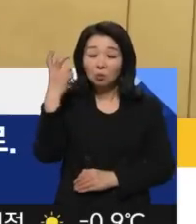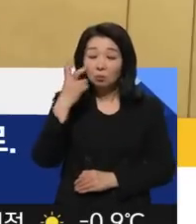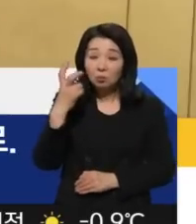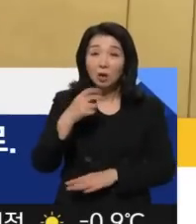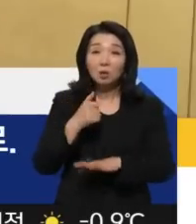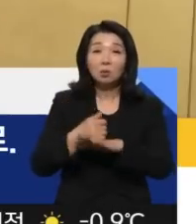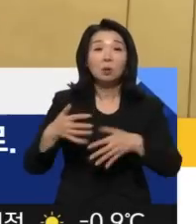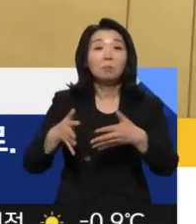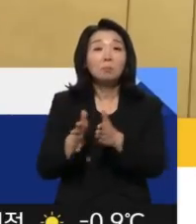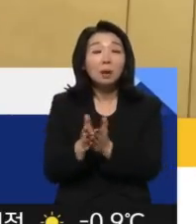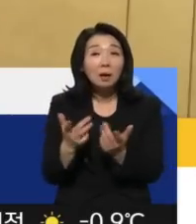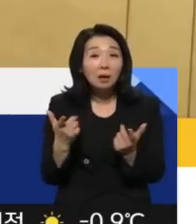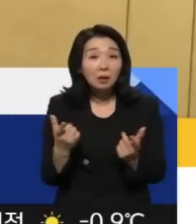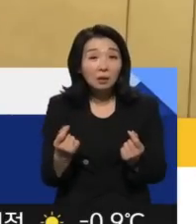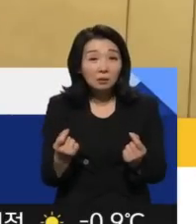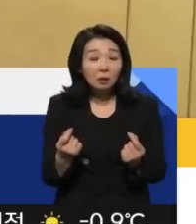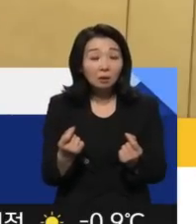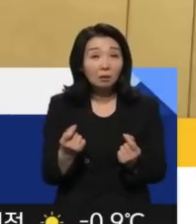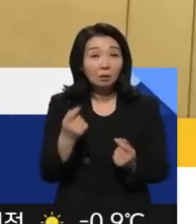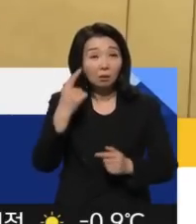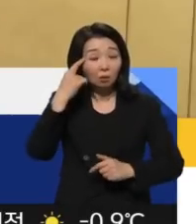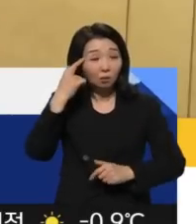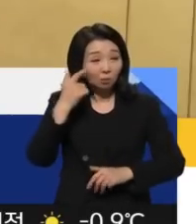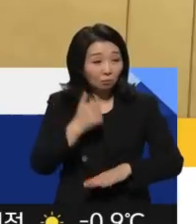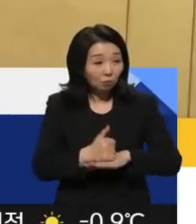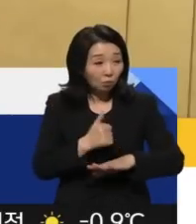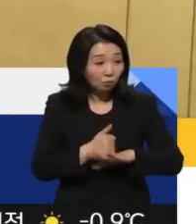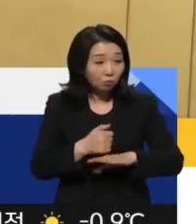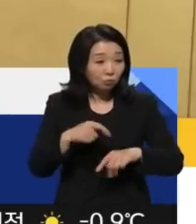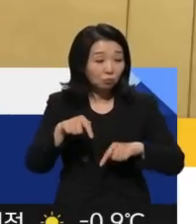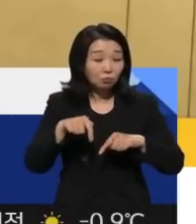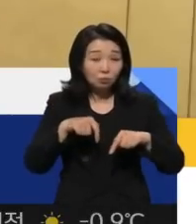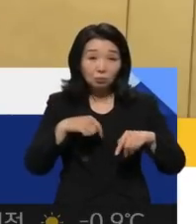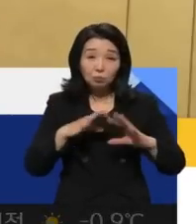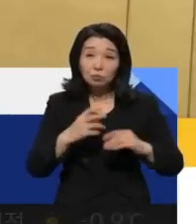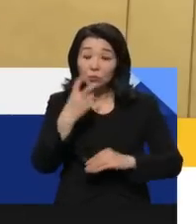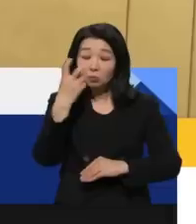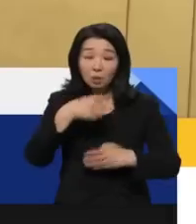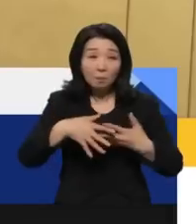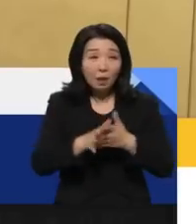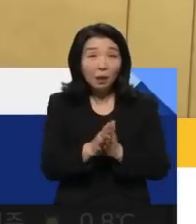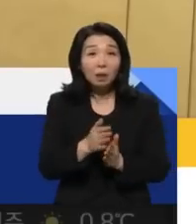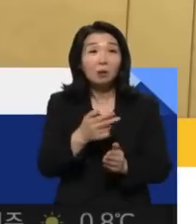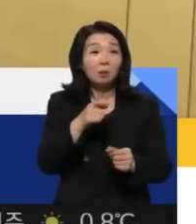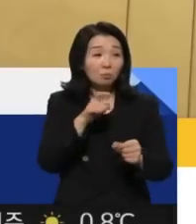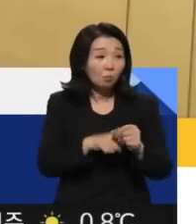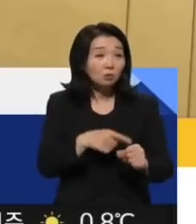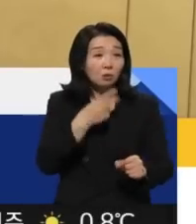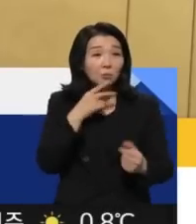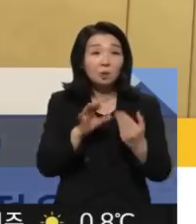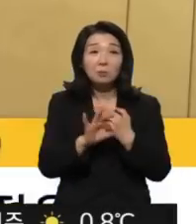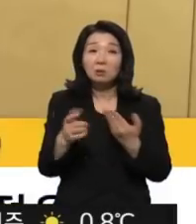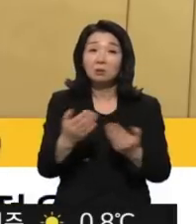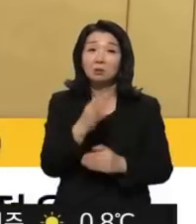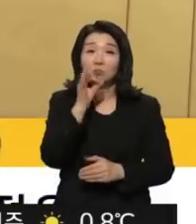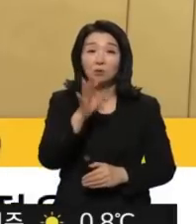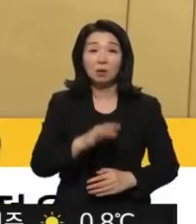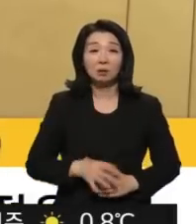아닌가. 아. 국정조사를 파행시키려는 정략적 목적이 아니라면 이런 일이 있을 수 없는 일이죠.